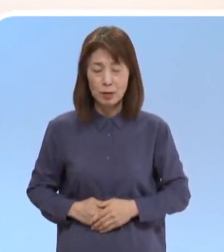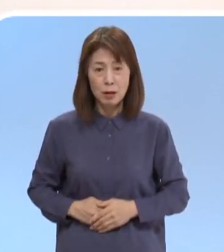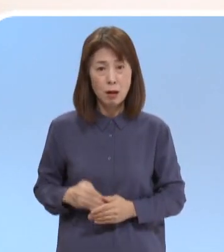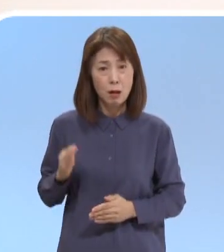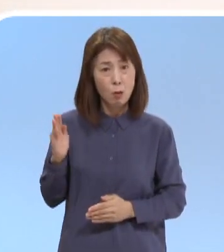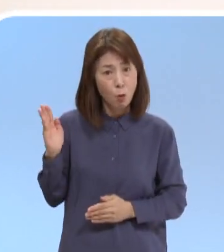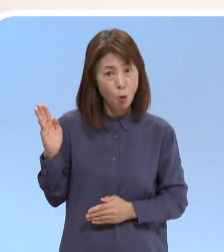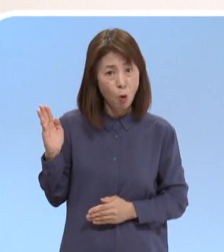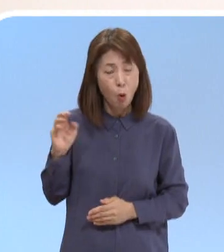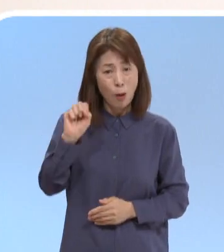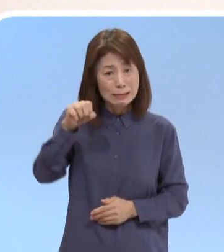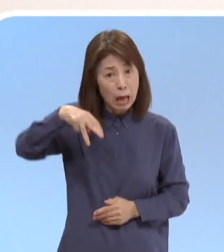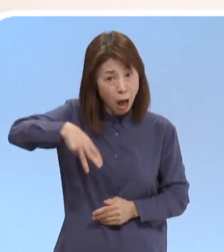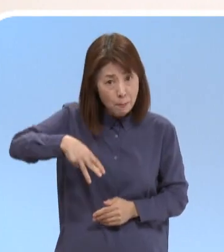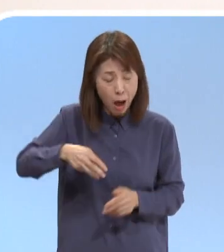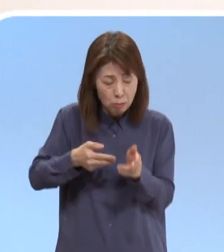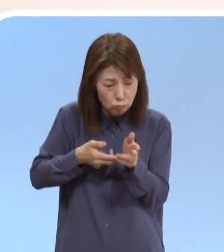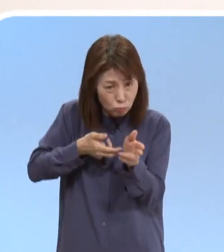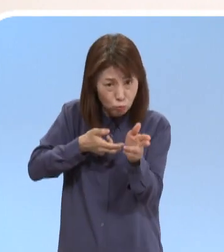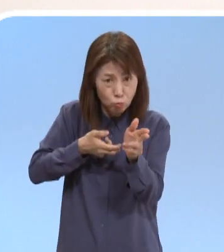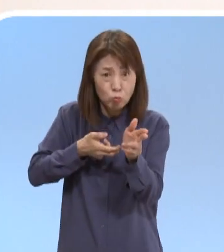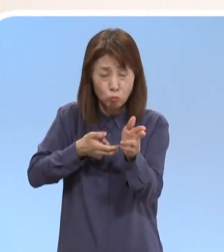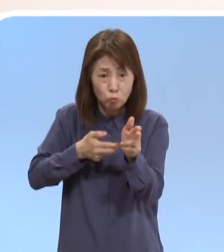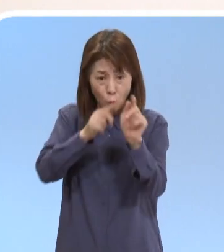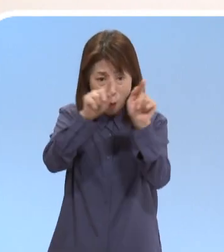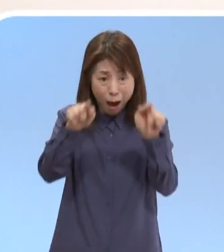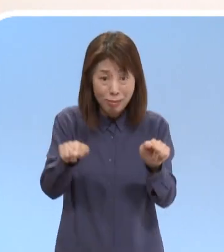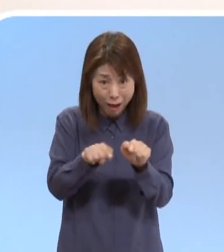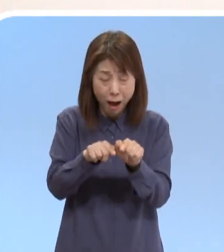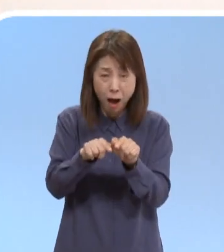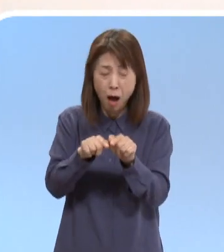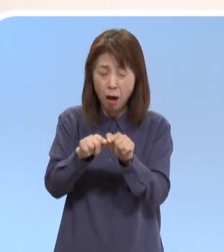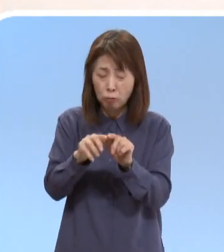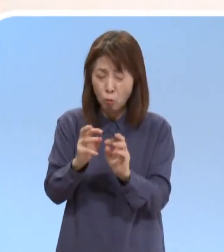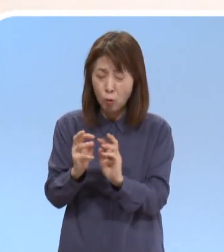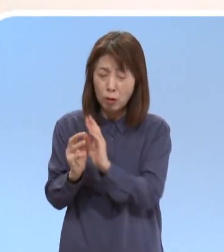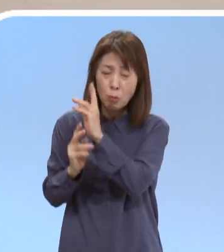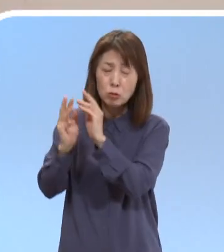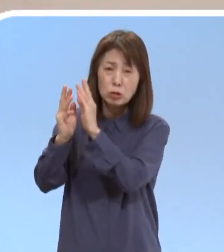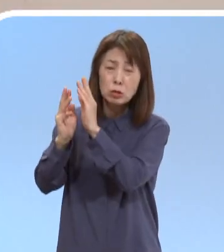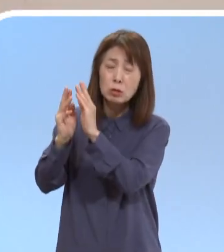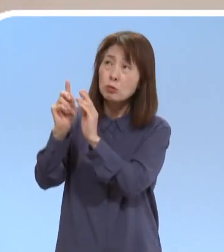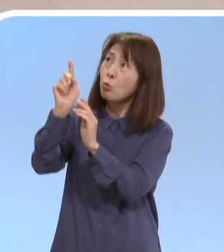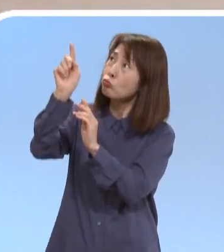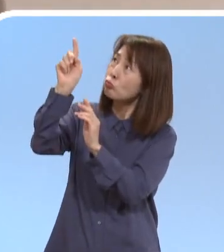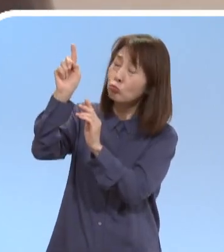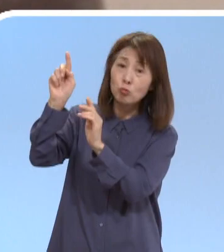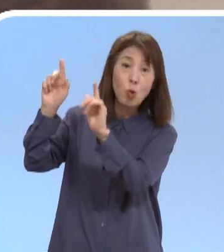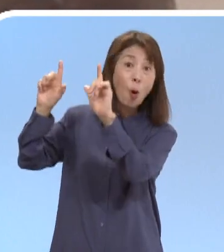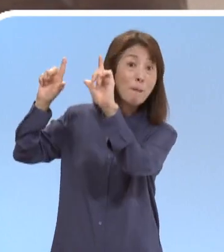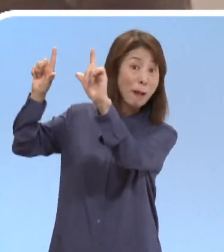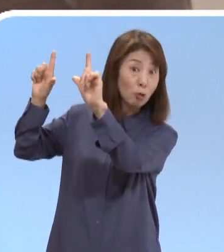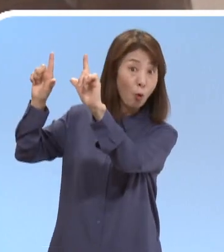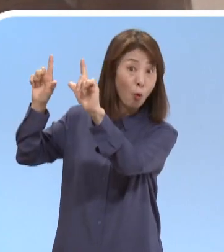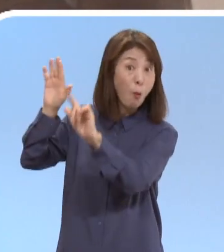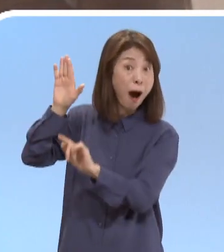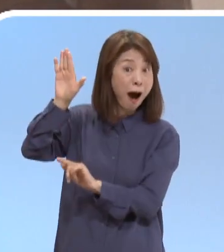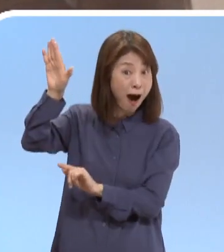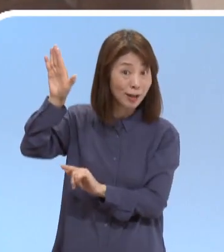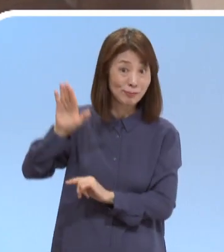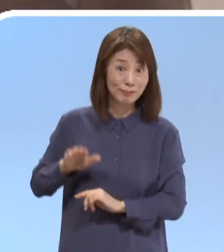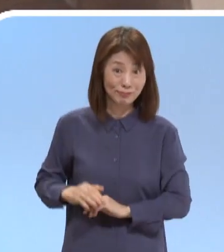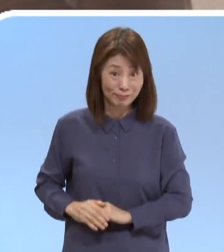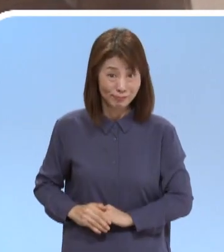様と呼ばれる火縄銃などを撃つ穴や銃を撃った後の煙を吐き出すための高窓を見ることができます